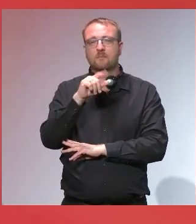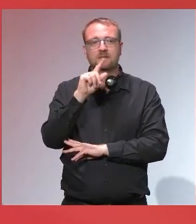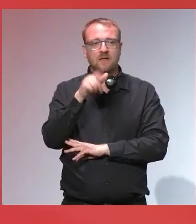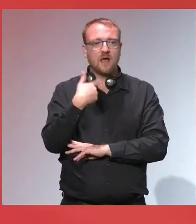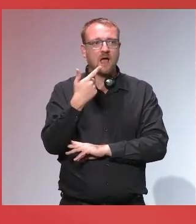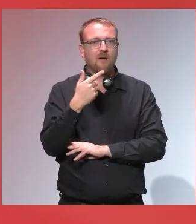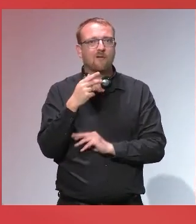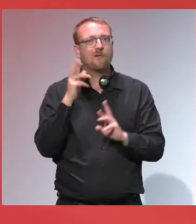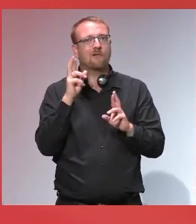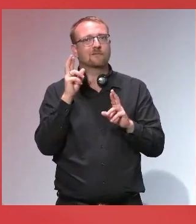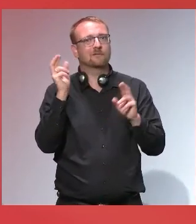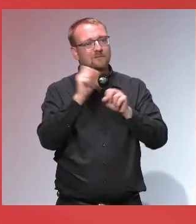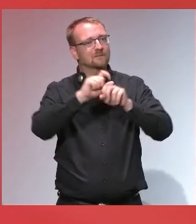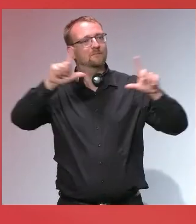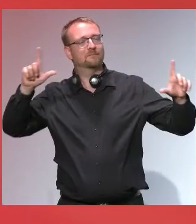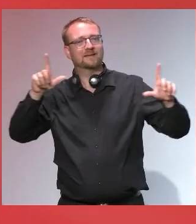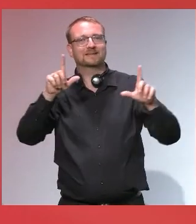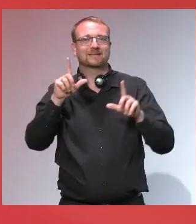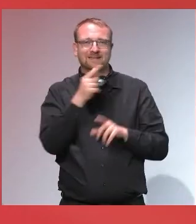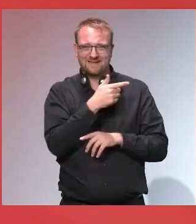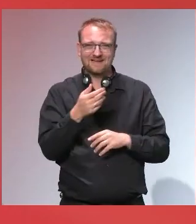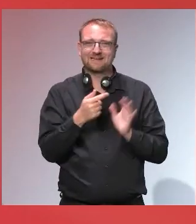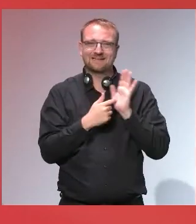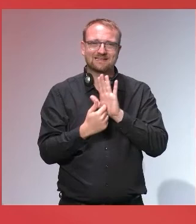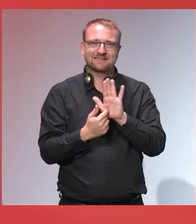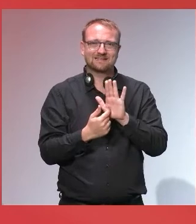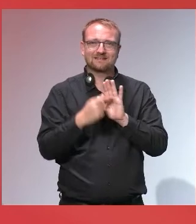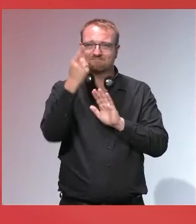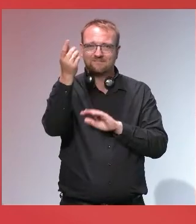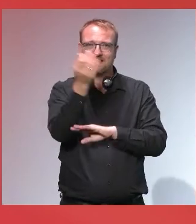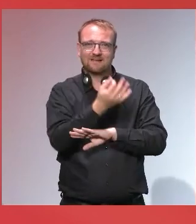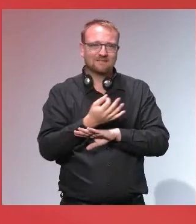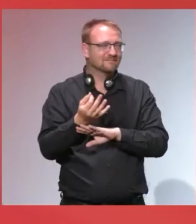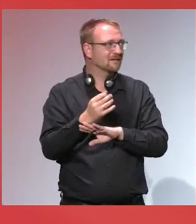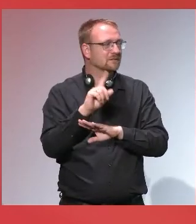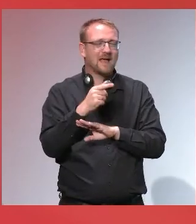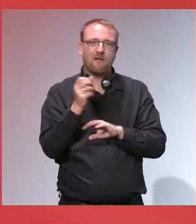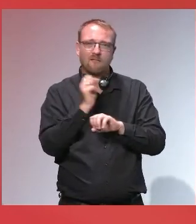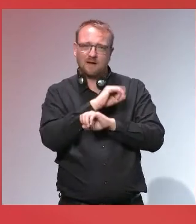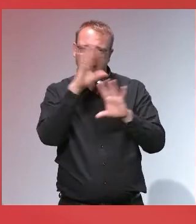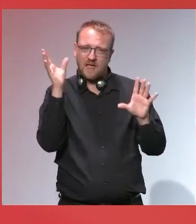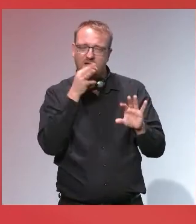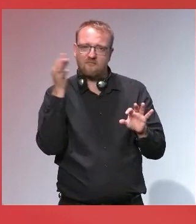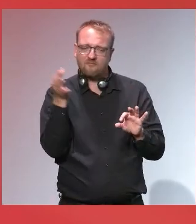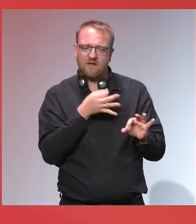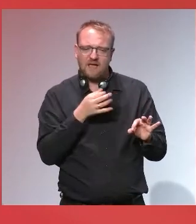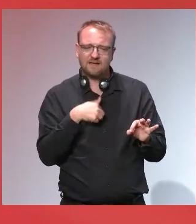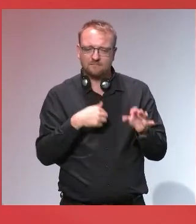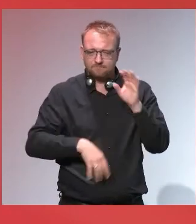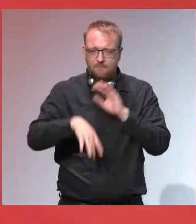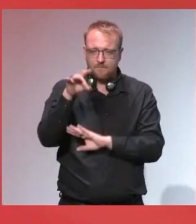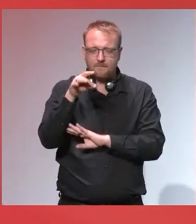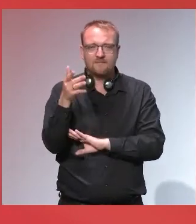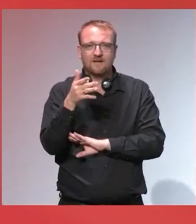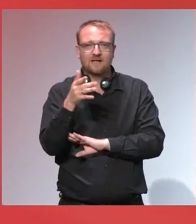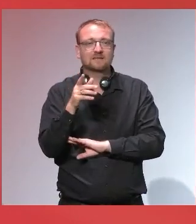das hoffnungsvolle Bild, das unsere Referentin gezeichnet hat. Und eine konkrete Frage, die ich hier herausfische: